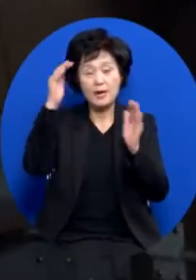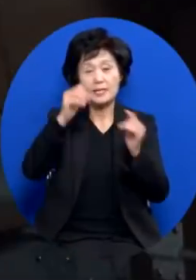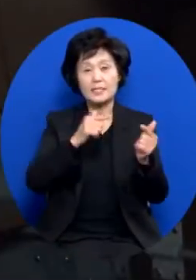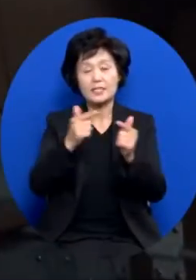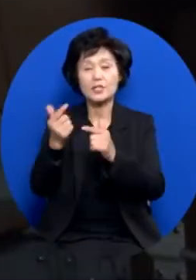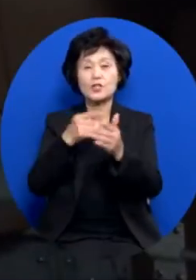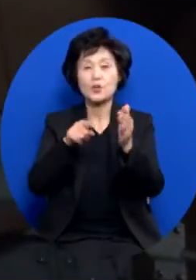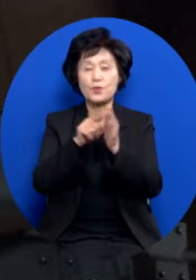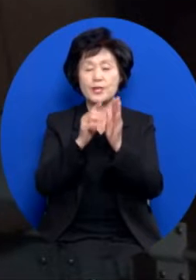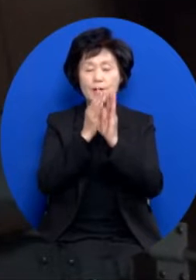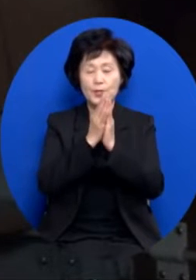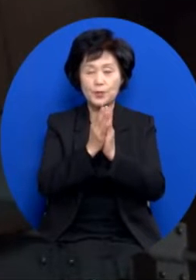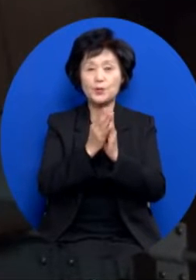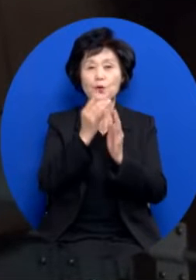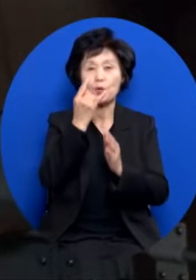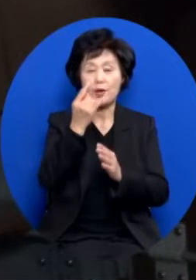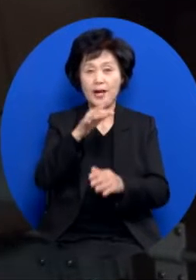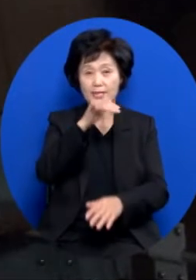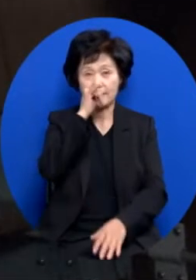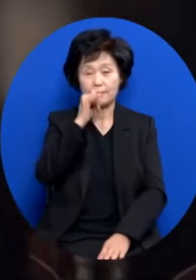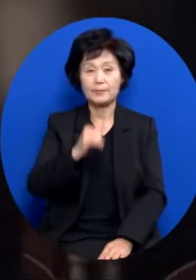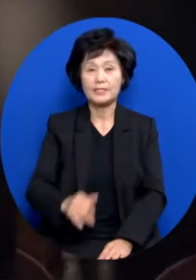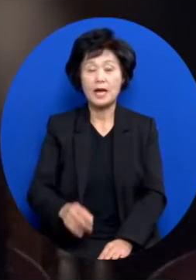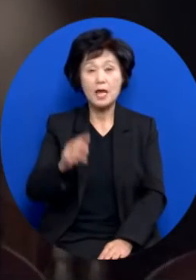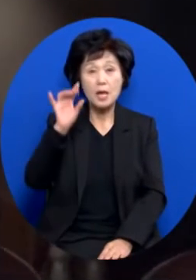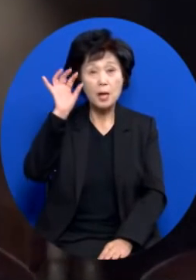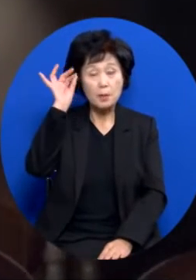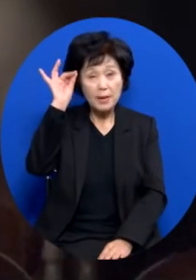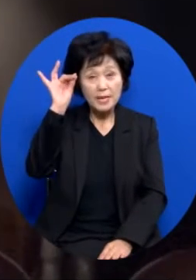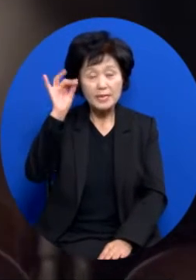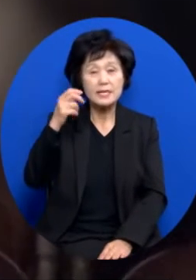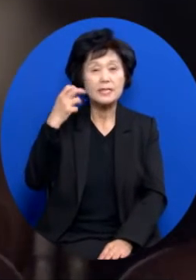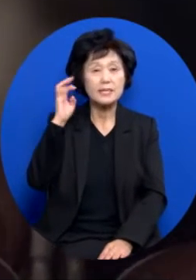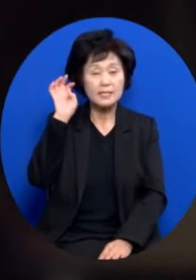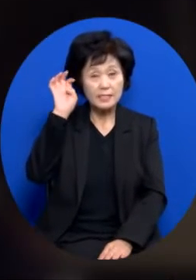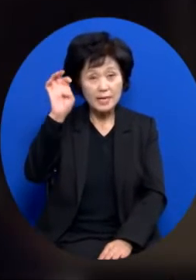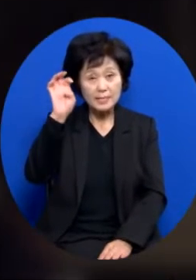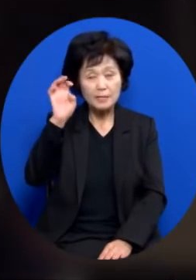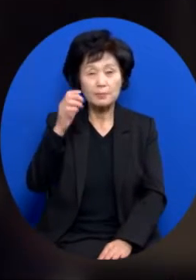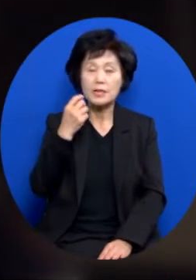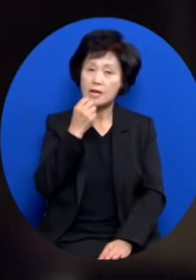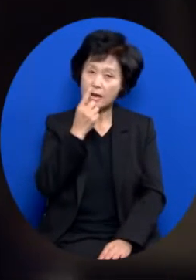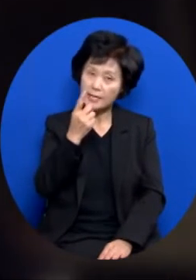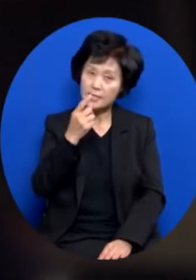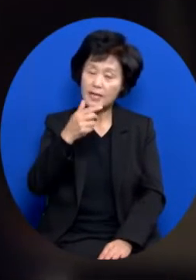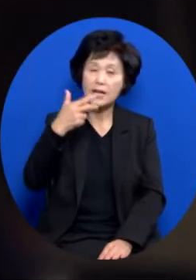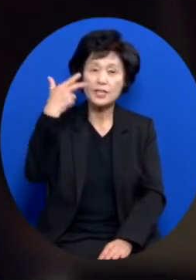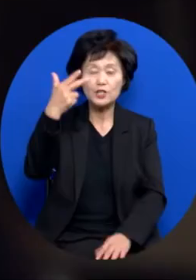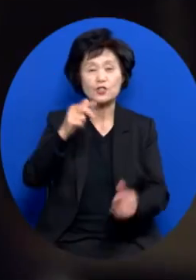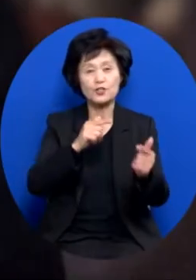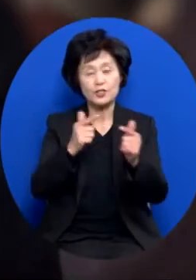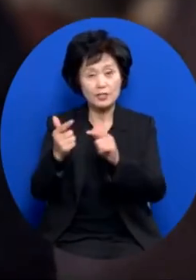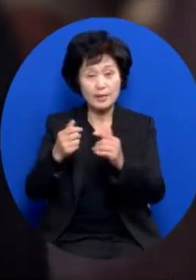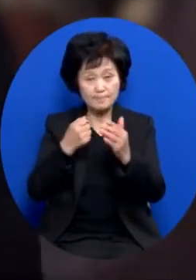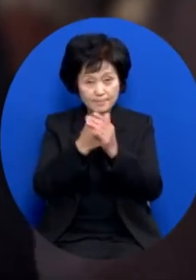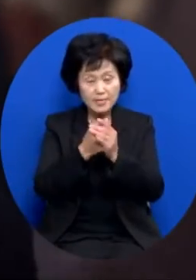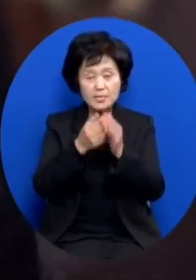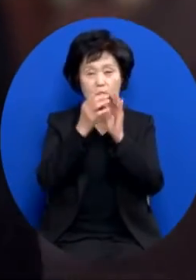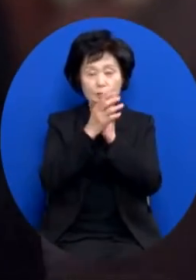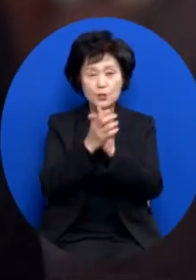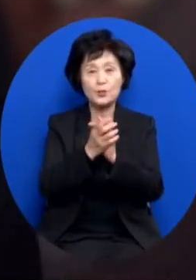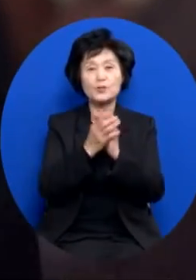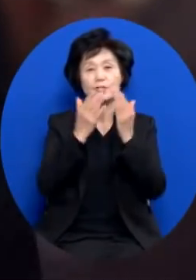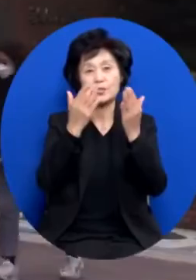진행되고 있습니다. 100일에서 40일, 한 달 또는 일주일 등 작정 기도로 수험생들을